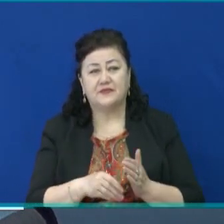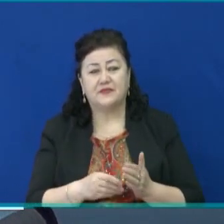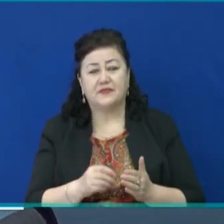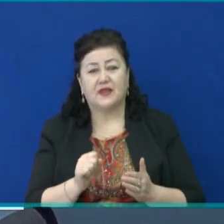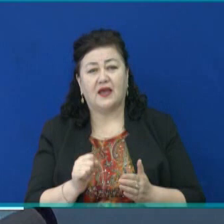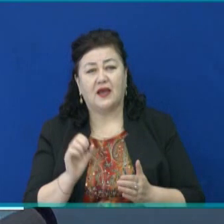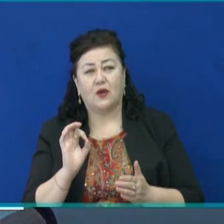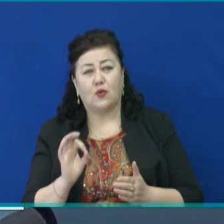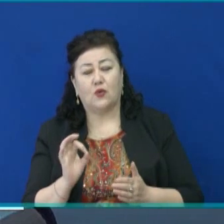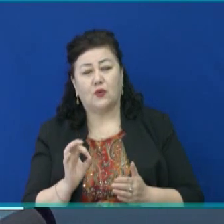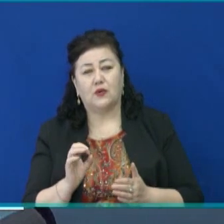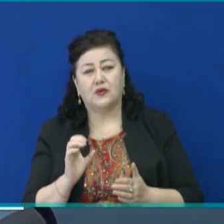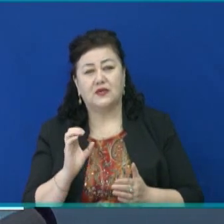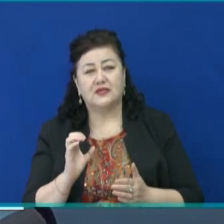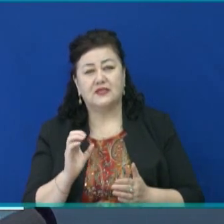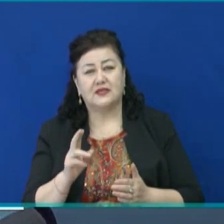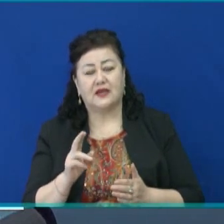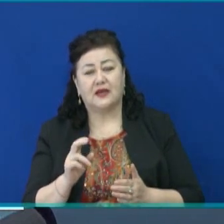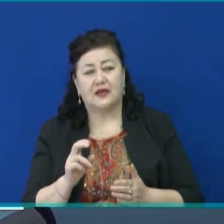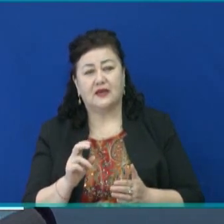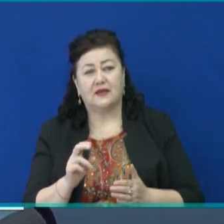акционерного общества АОСК,